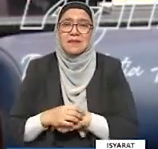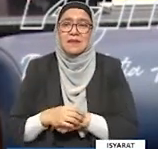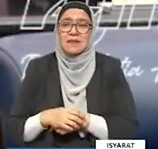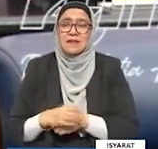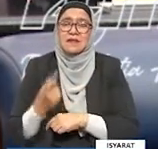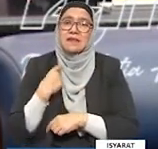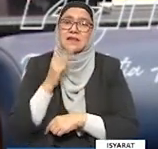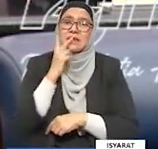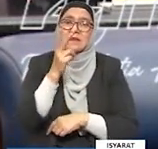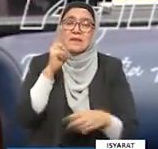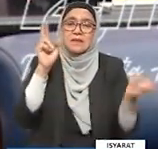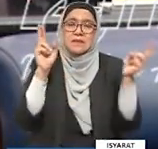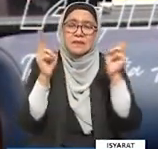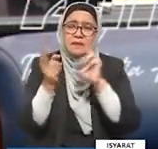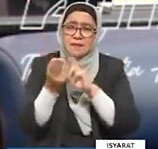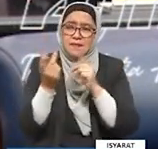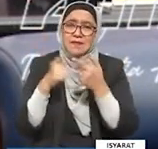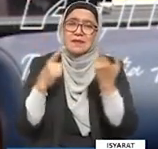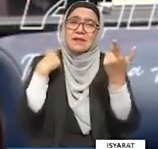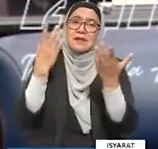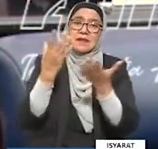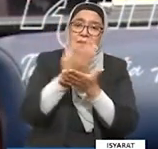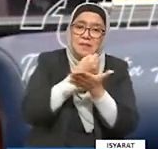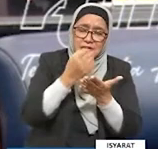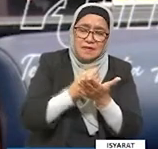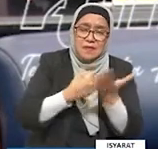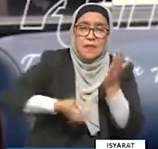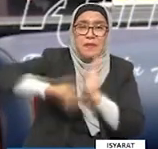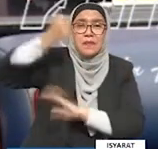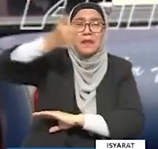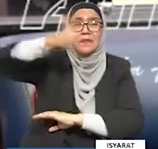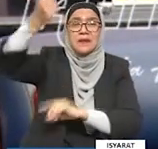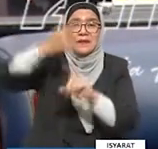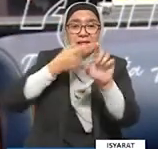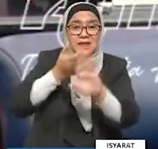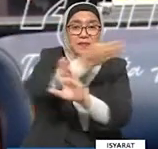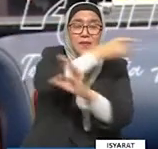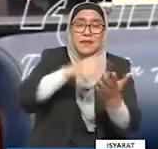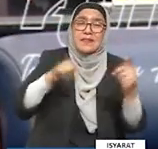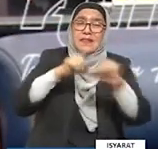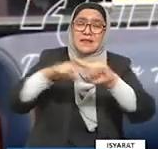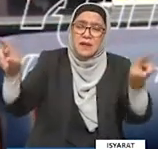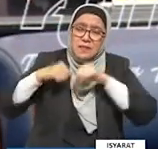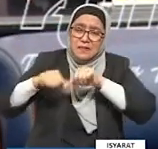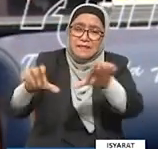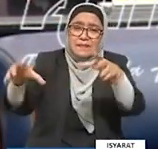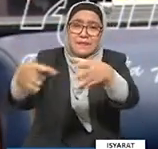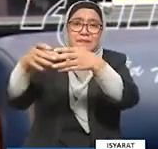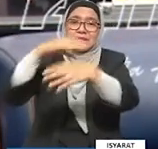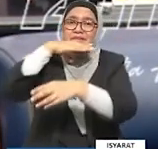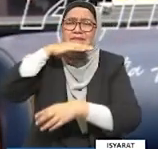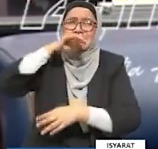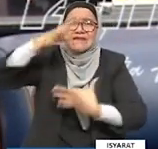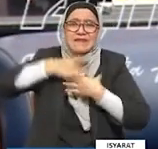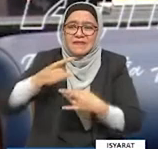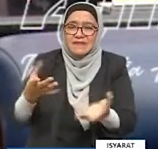segi perumahan, dari segi pendapatan lebih baik daripada sebelum ni, tetapi masih golongan belia kurang minat. Kementerian